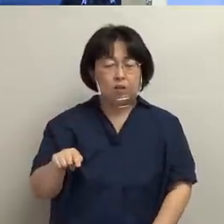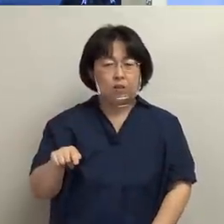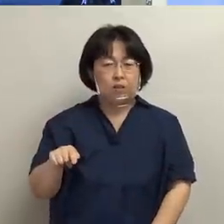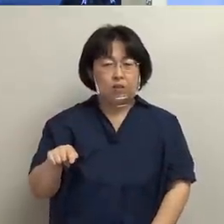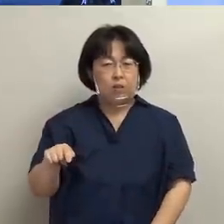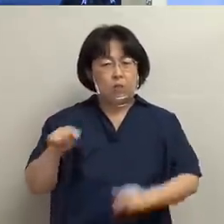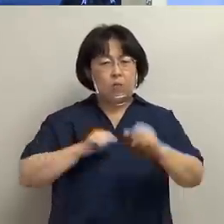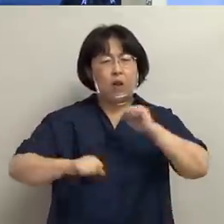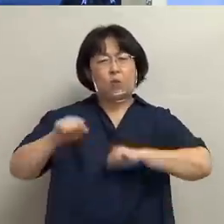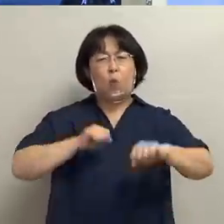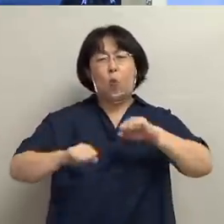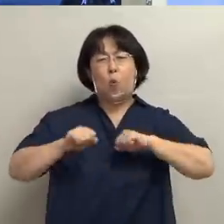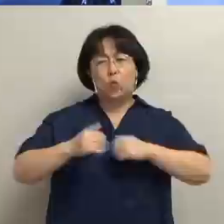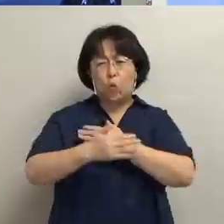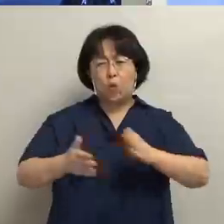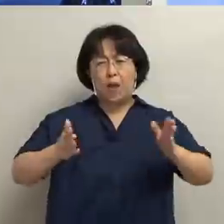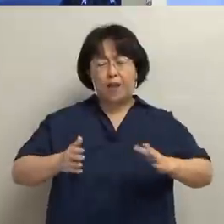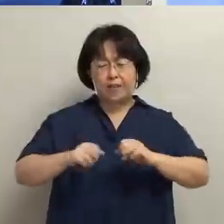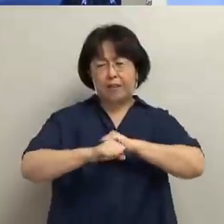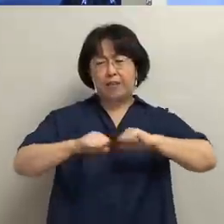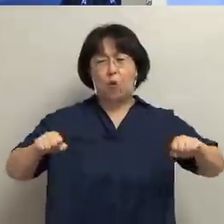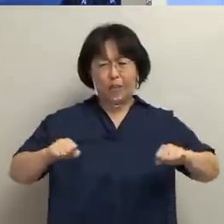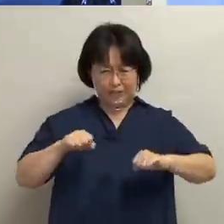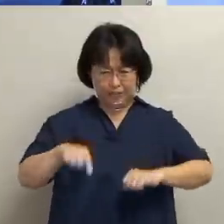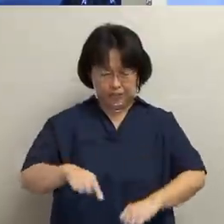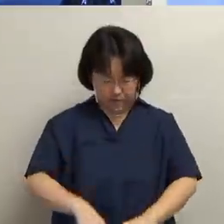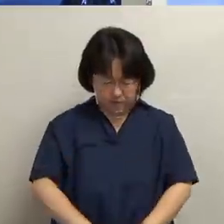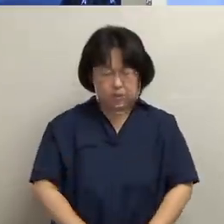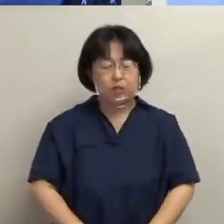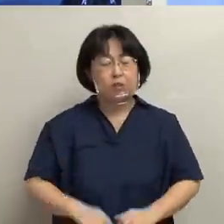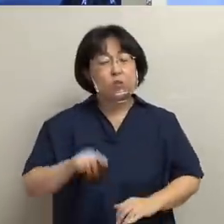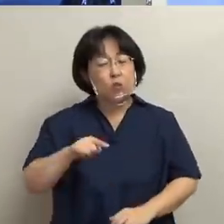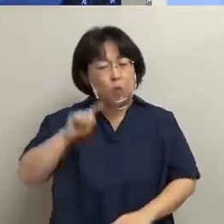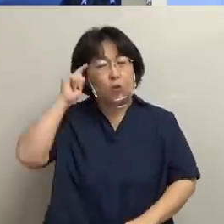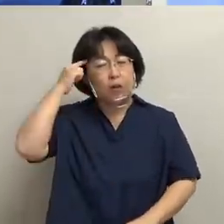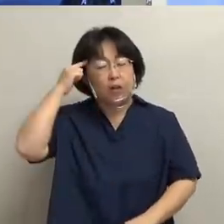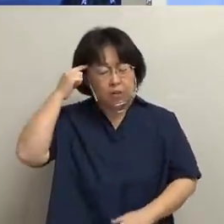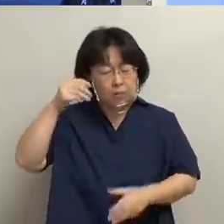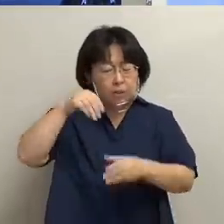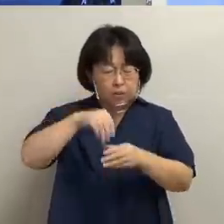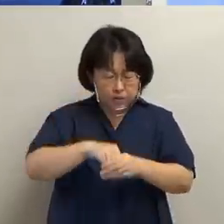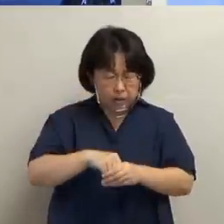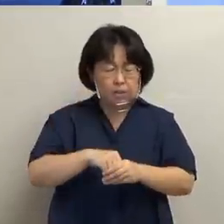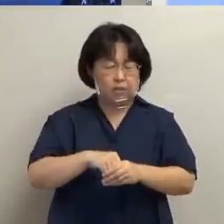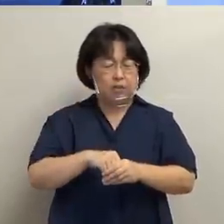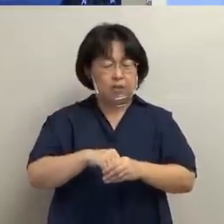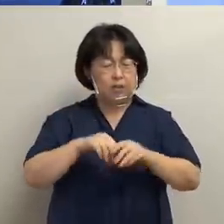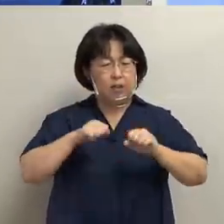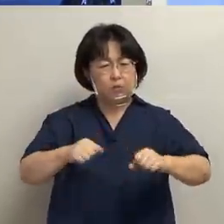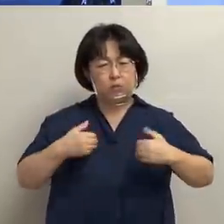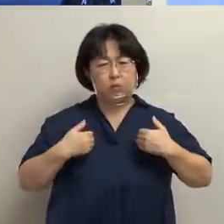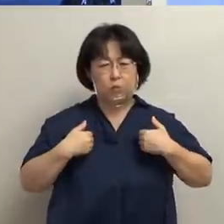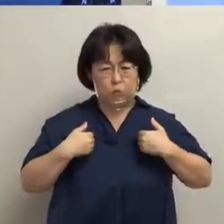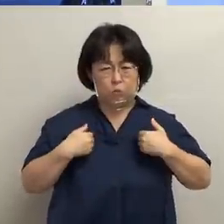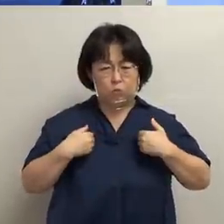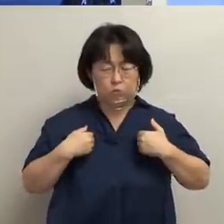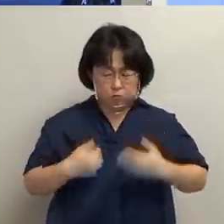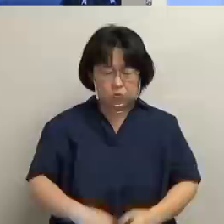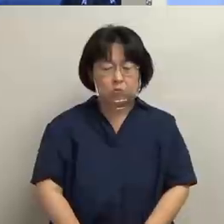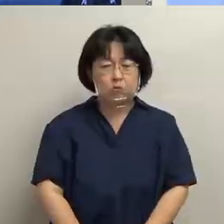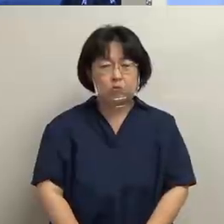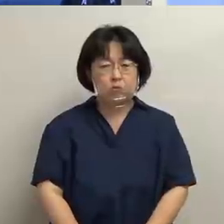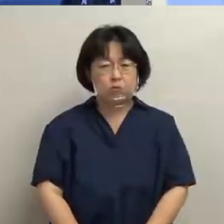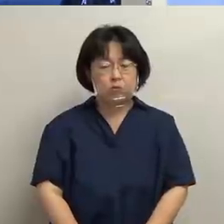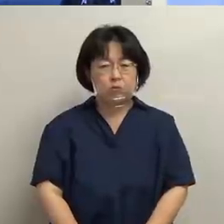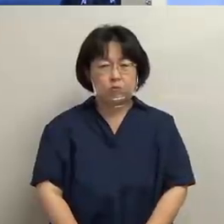範囲が広い行動力があるとこういうことも踏まえて考えなければいけないということもありましたさらにはですね